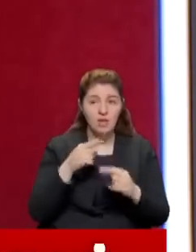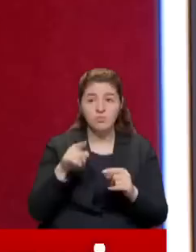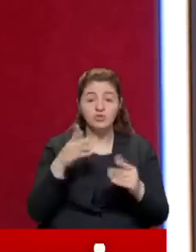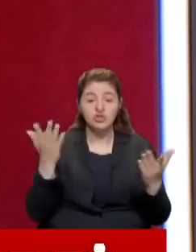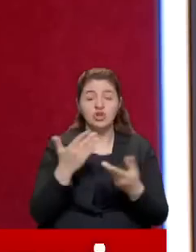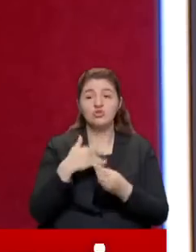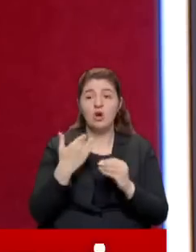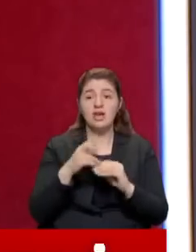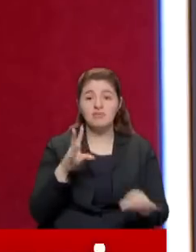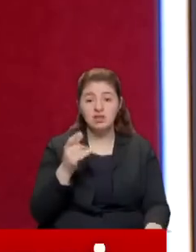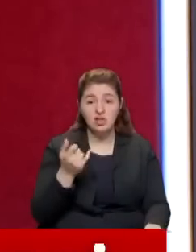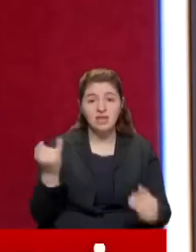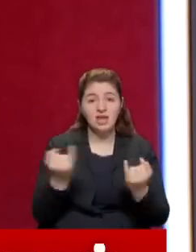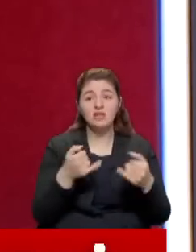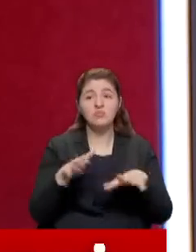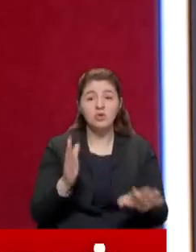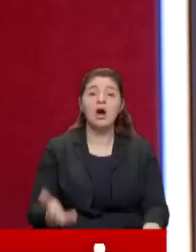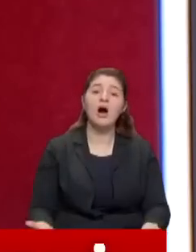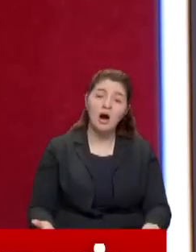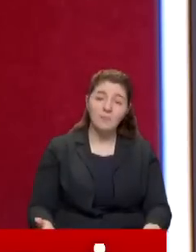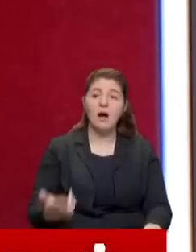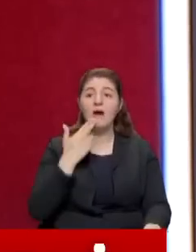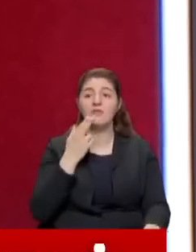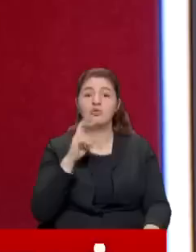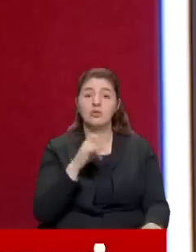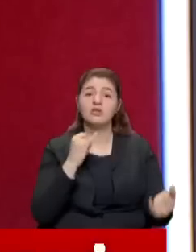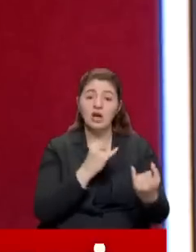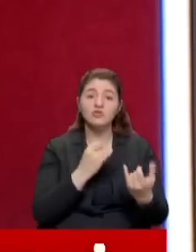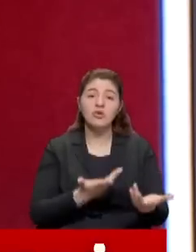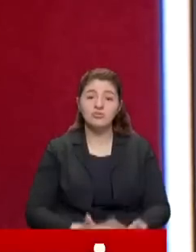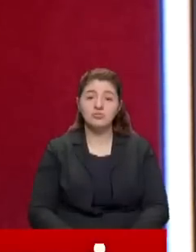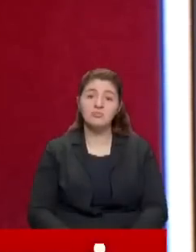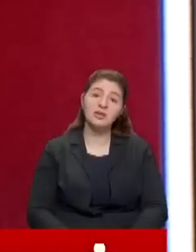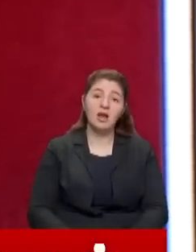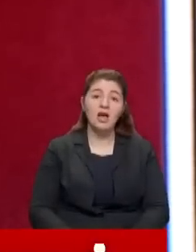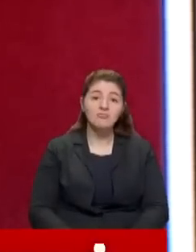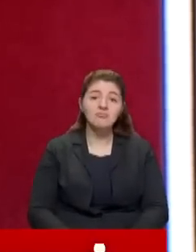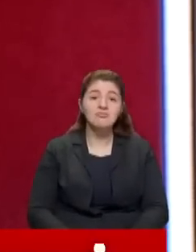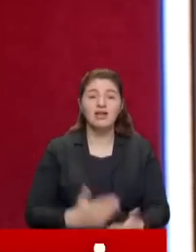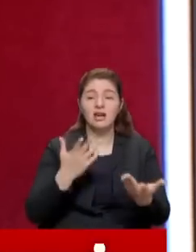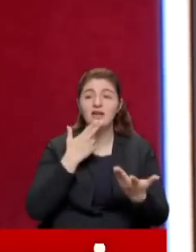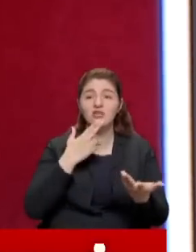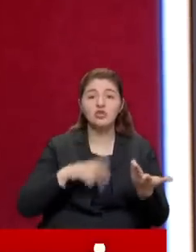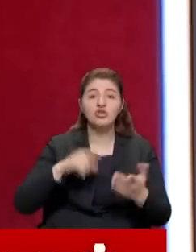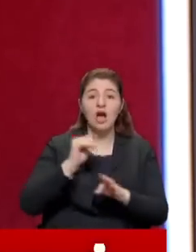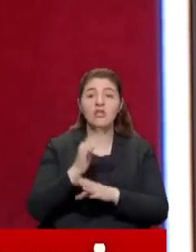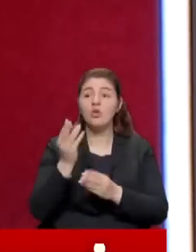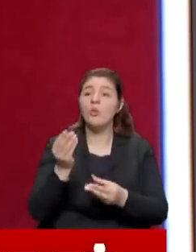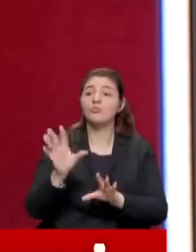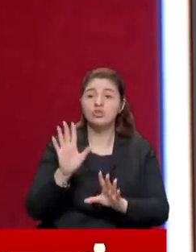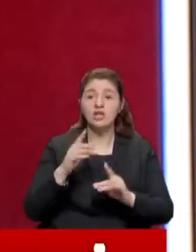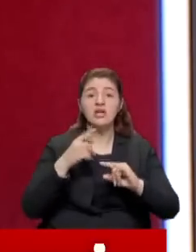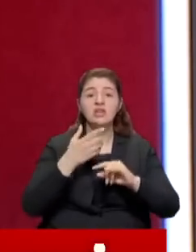Bunca soğan 25 lirayı tartışmıyoruz ama kadın meselesini tartışıyoruz mesela değil mi? Kadının gündelik hayatta olup